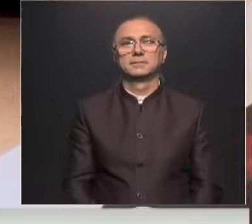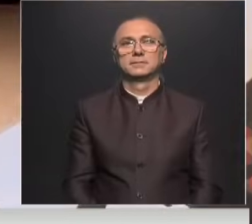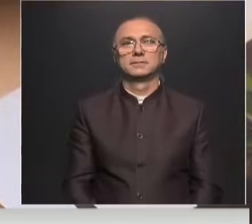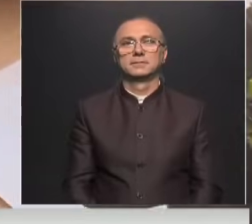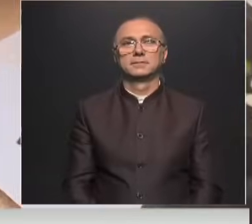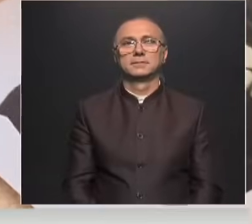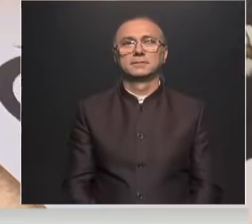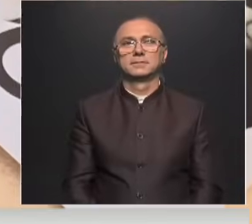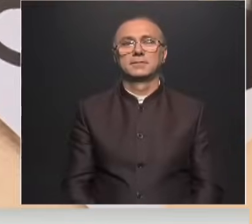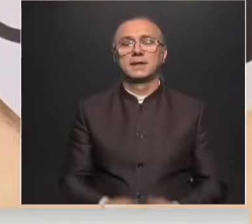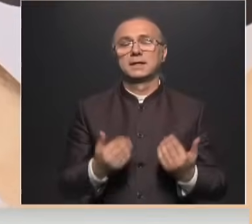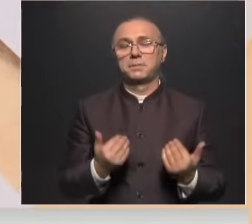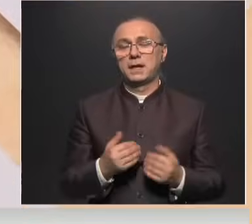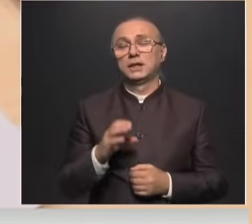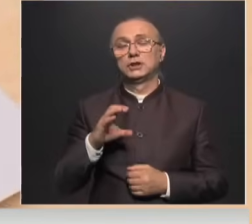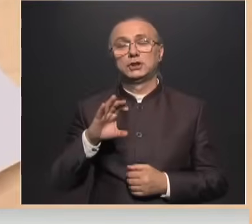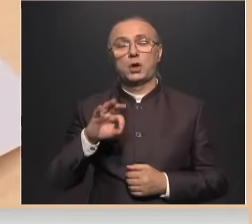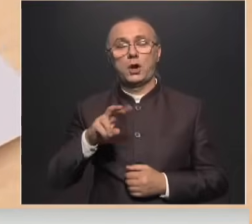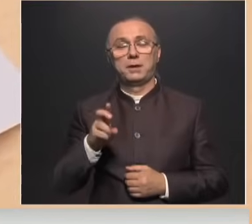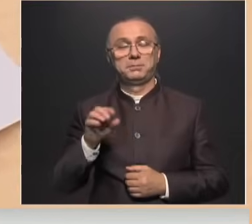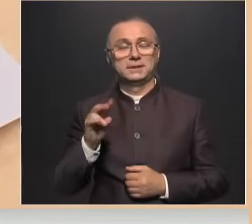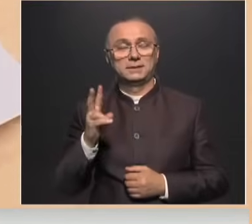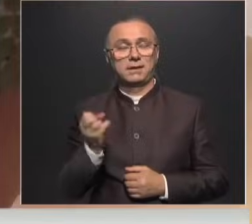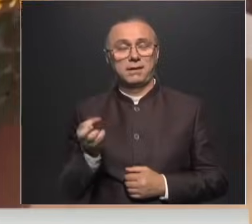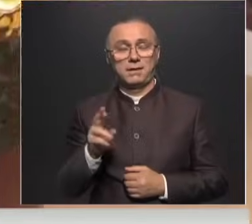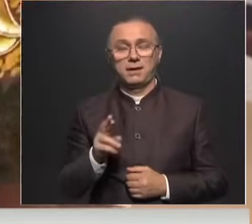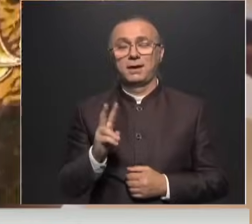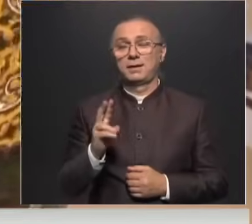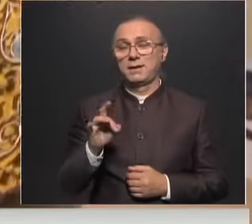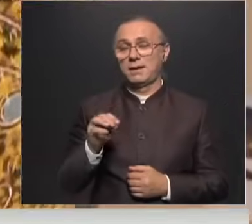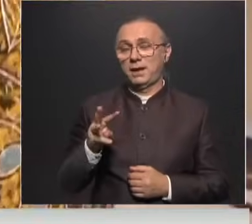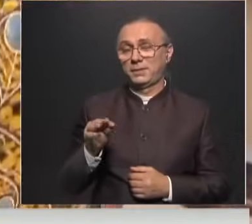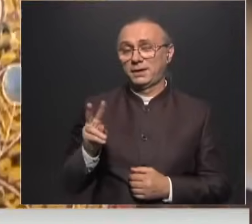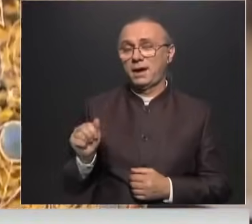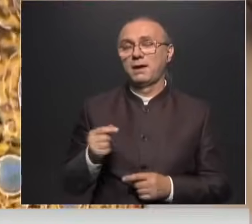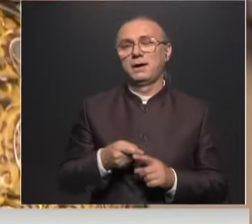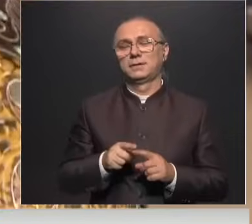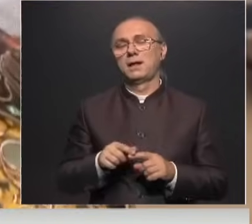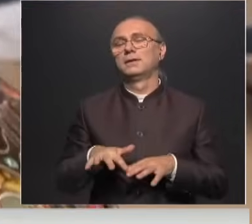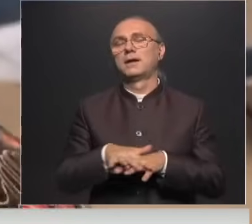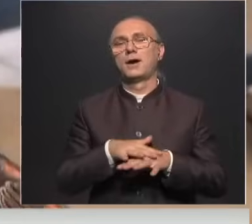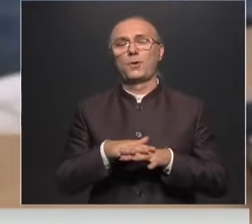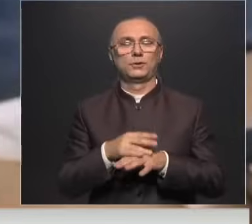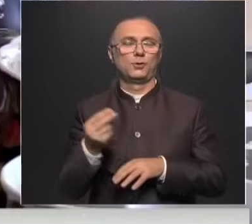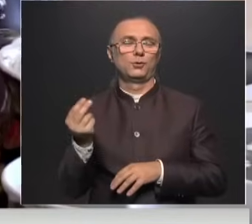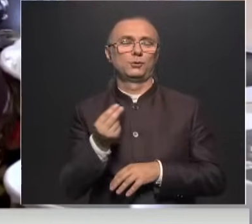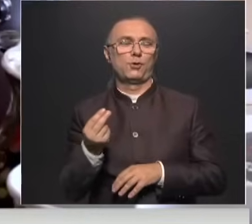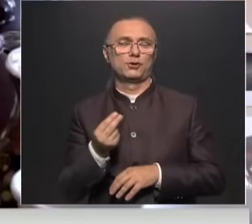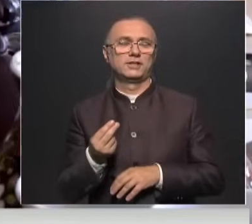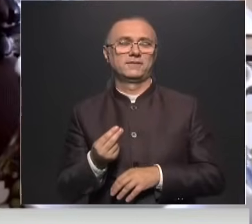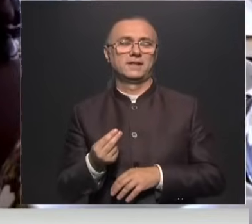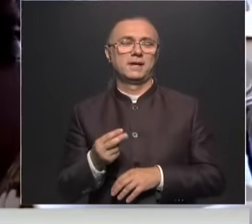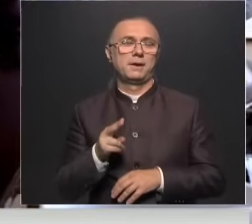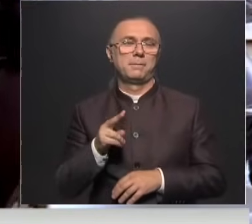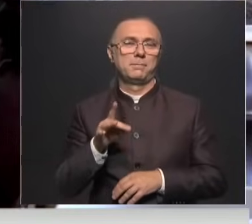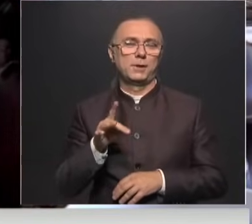Теперь изделиям сольбинской керамики присвоен статус народных художественных промыслов. И несомненно, что с Божьей помощью